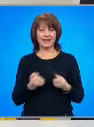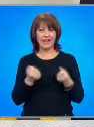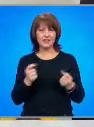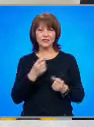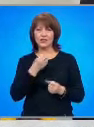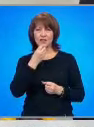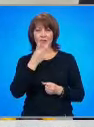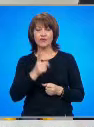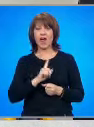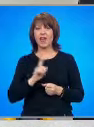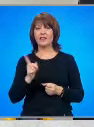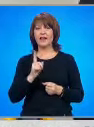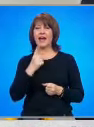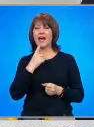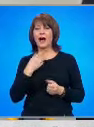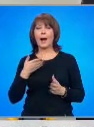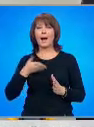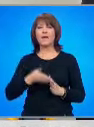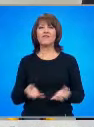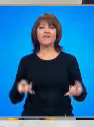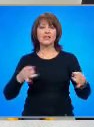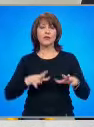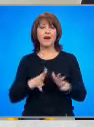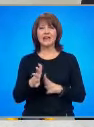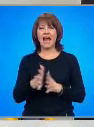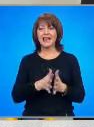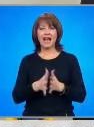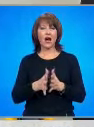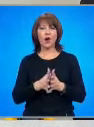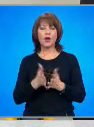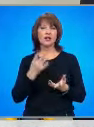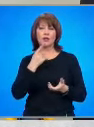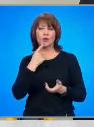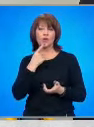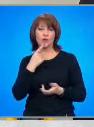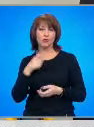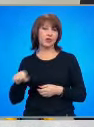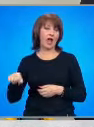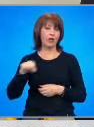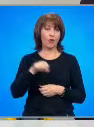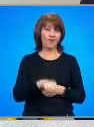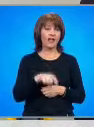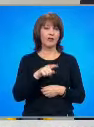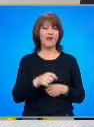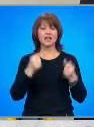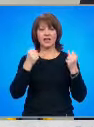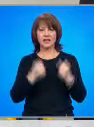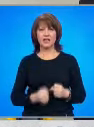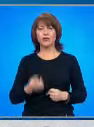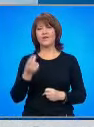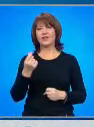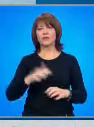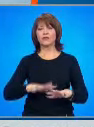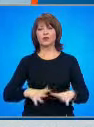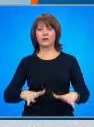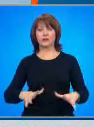не е насочена към възстановяване на хората, които са допринесли за тежкото финансово състояние на